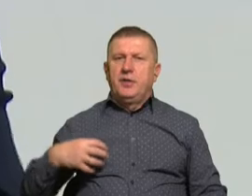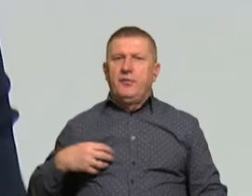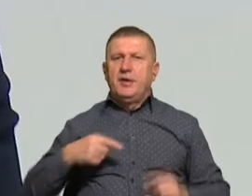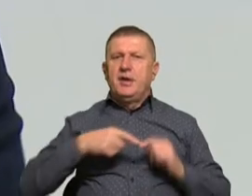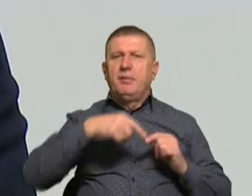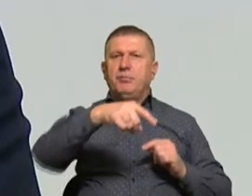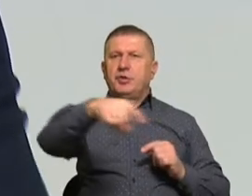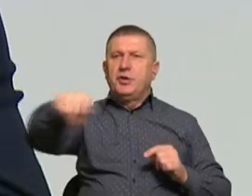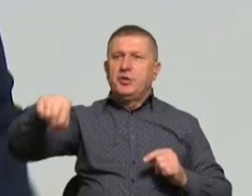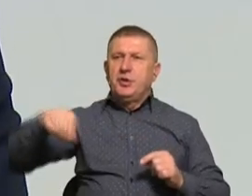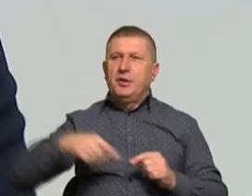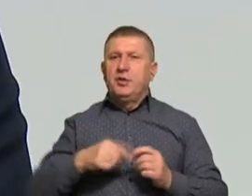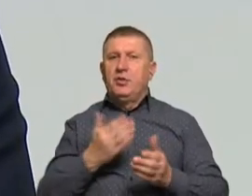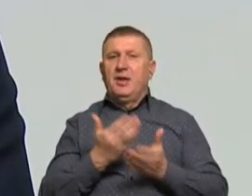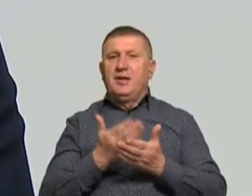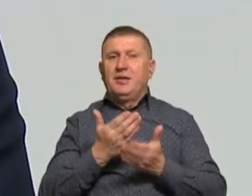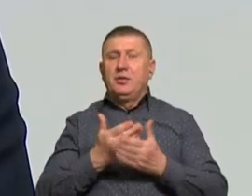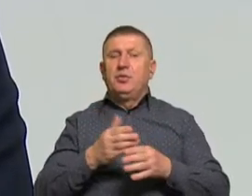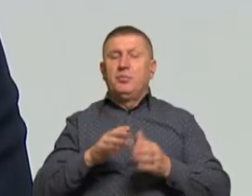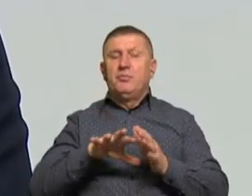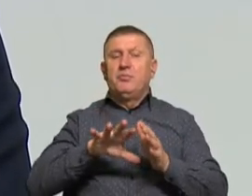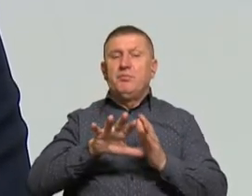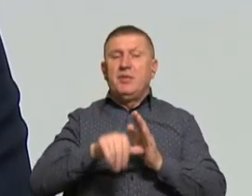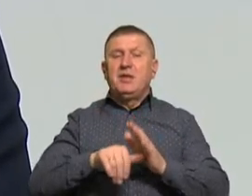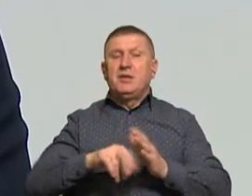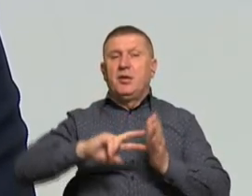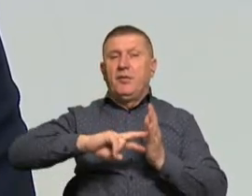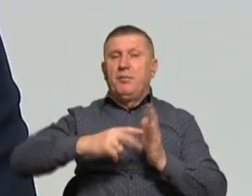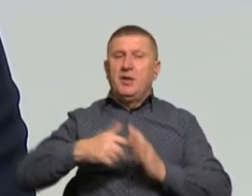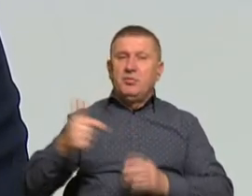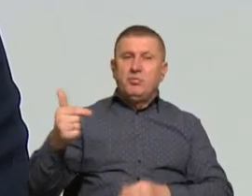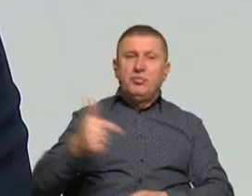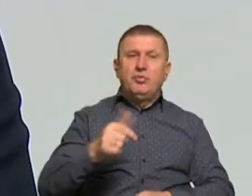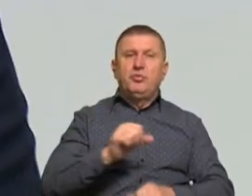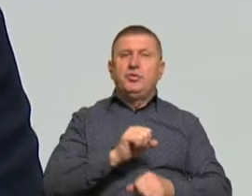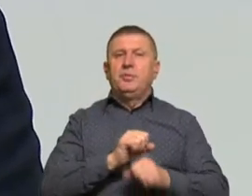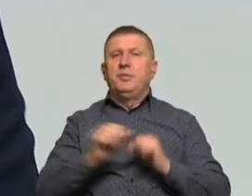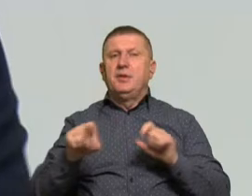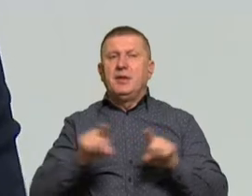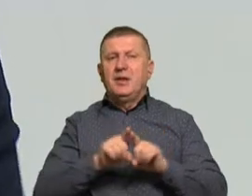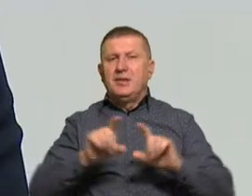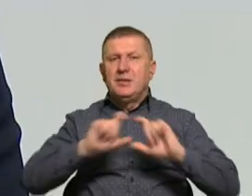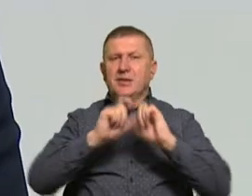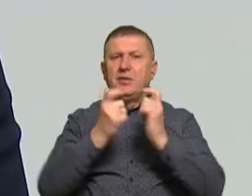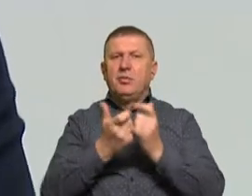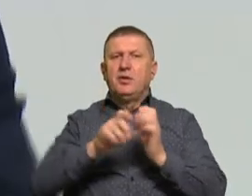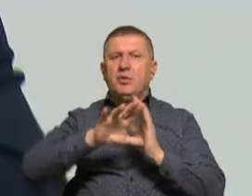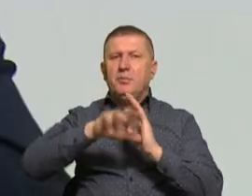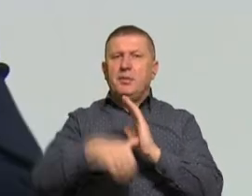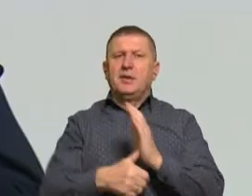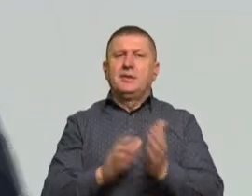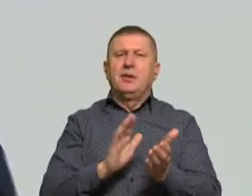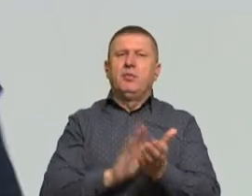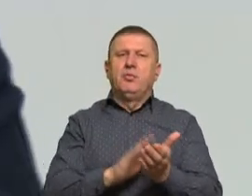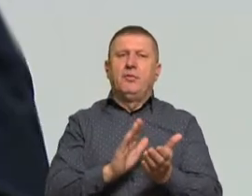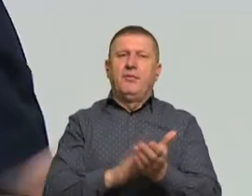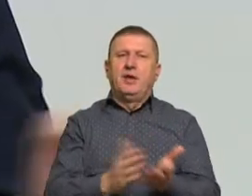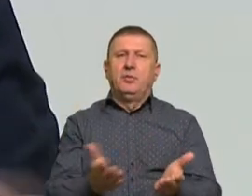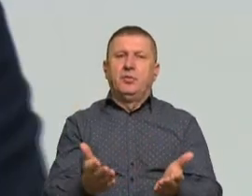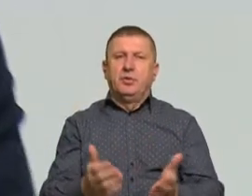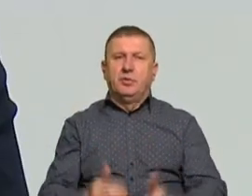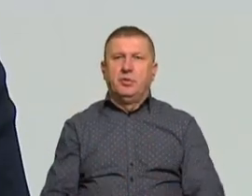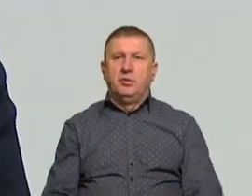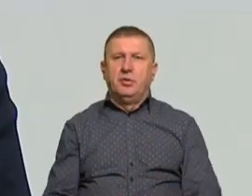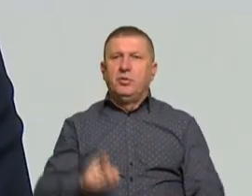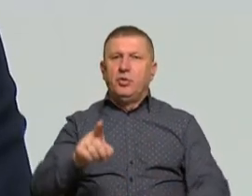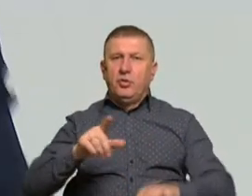to. Miejscowy plan powinien być w Bielsku-Białej uchwalony dla całego miasta, dla wszystkich dzielnic. Dlaczego? No bo to między innymi